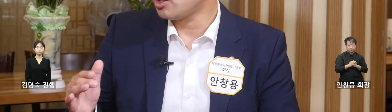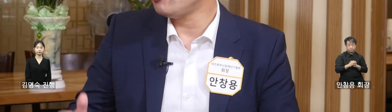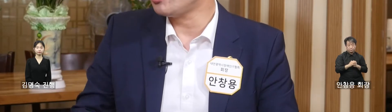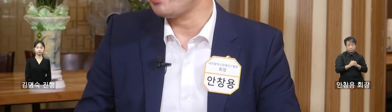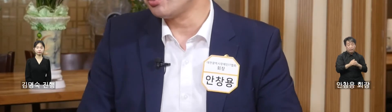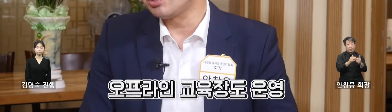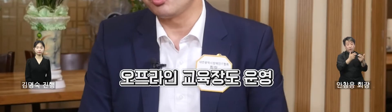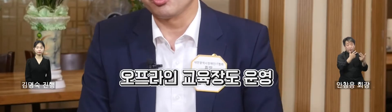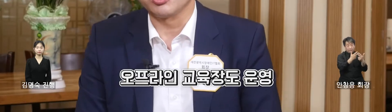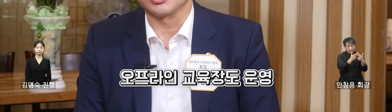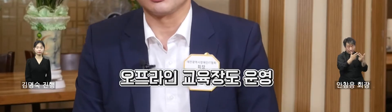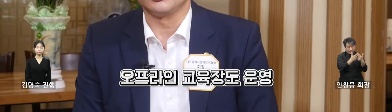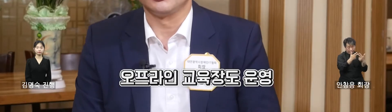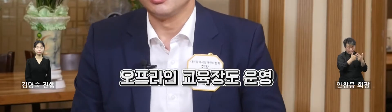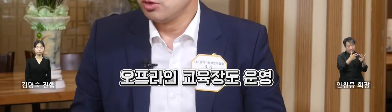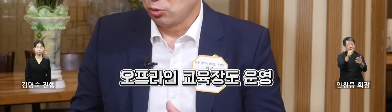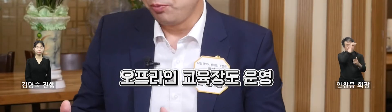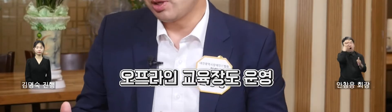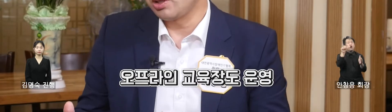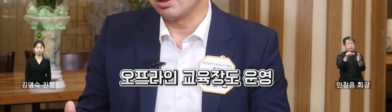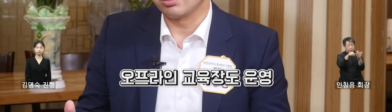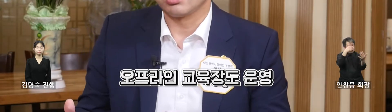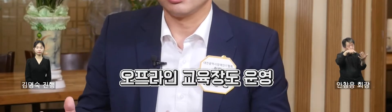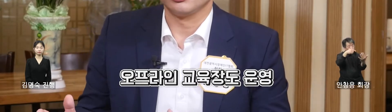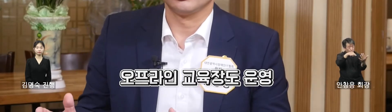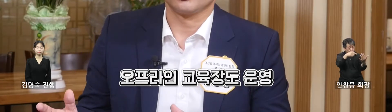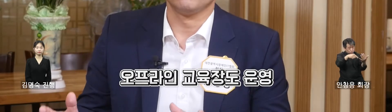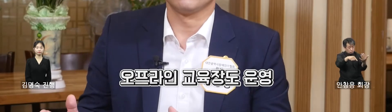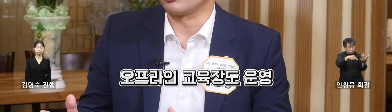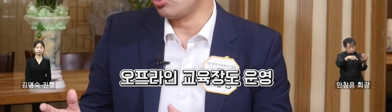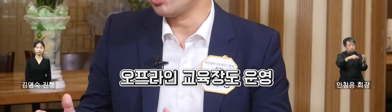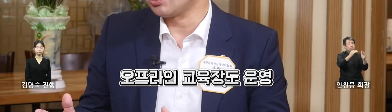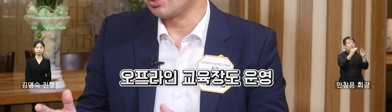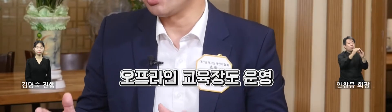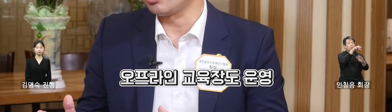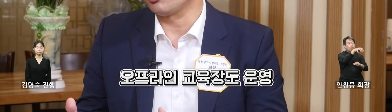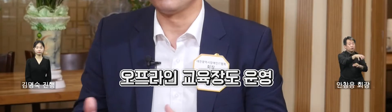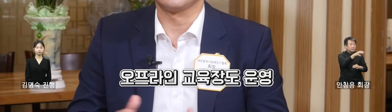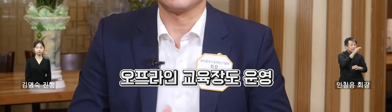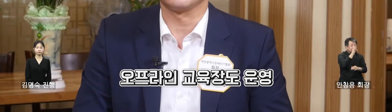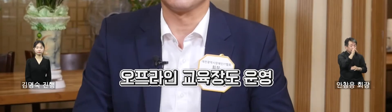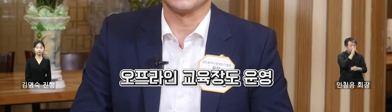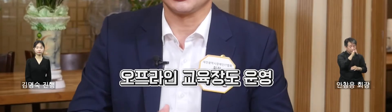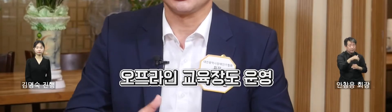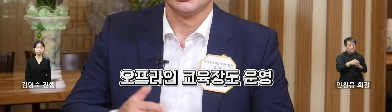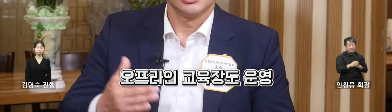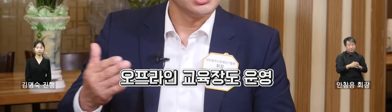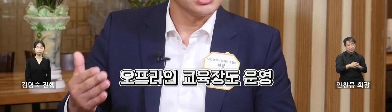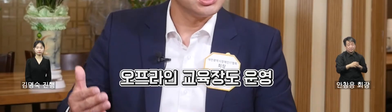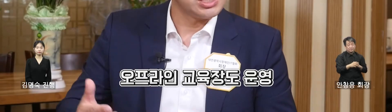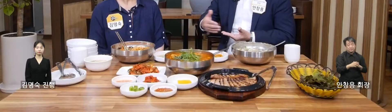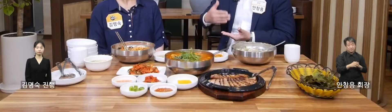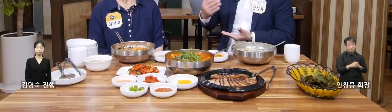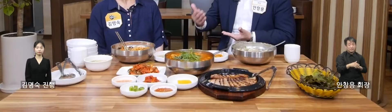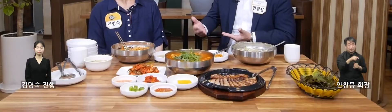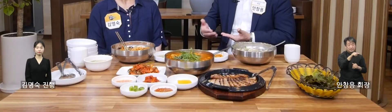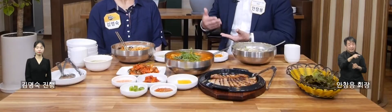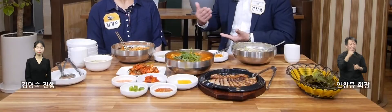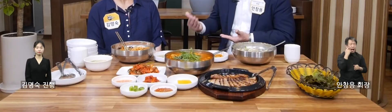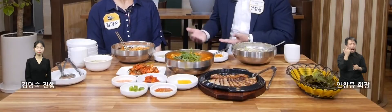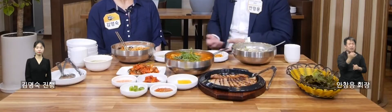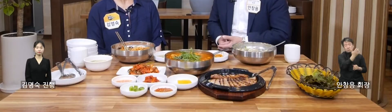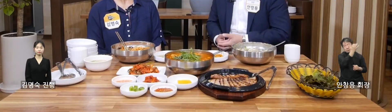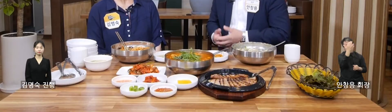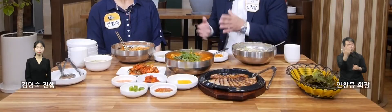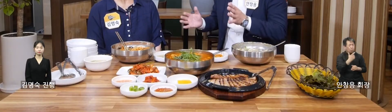협회의 KBT 평생교육원이라고 오프라인 그 교육원 교육장을 개설해서 운영을 하고 있습니다. 그